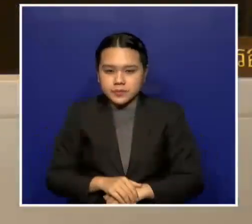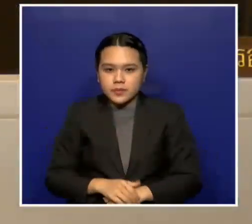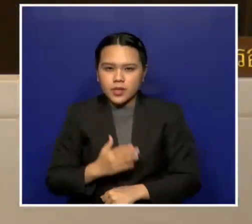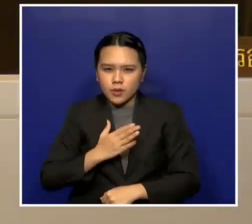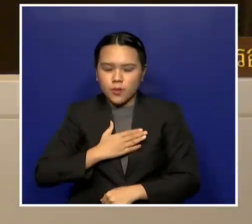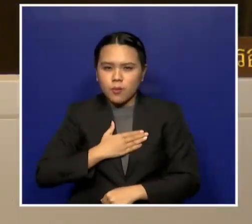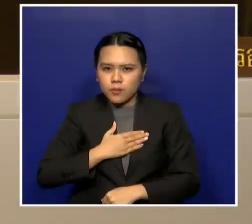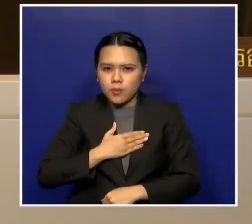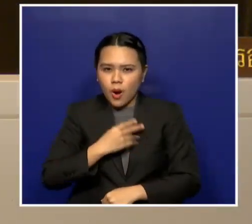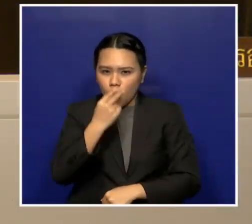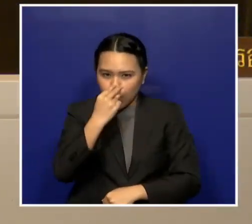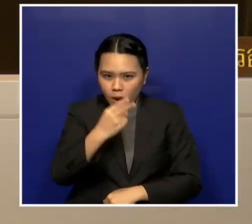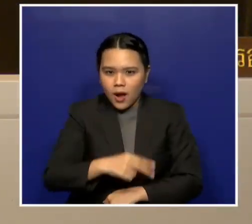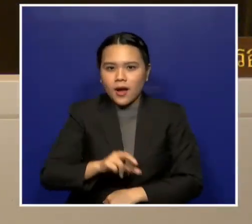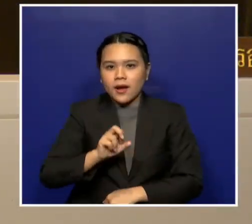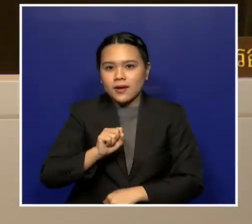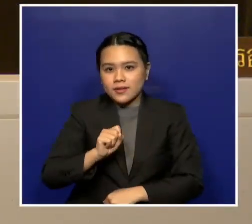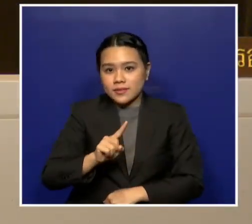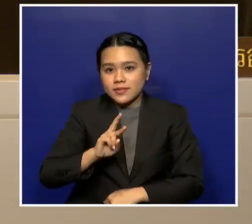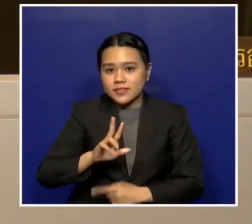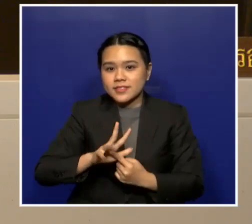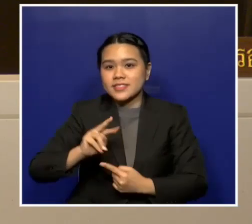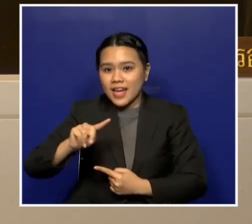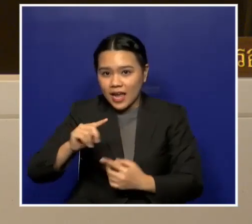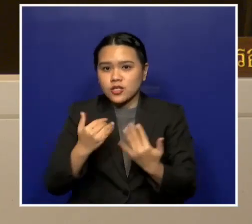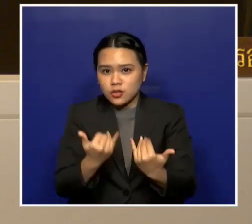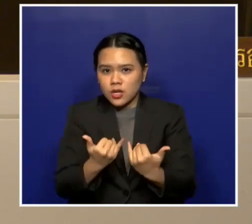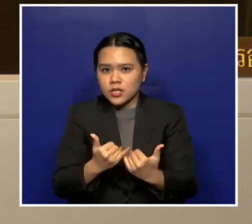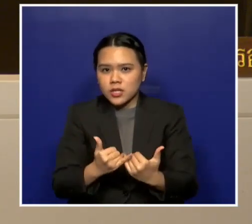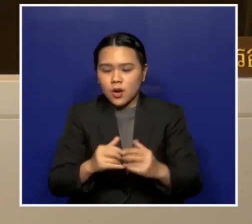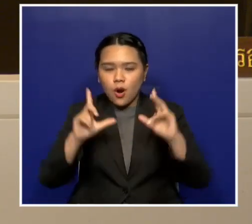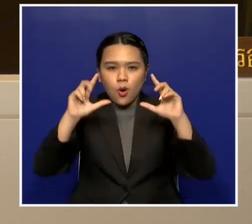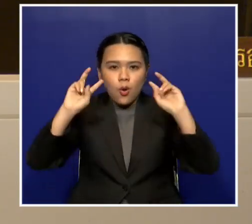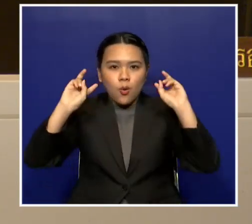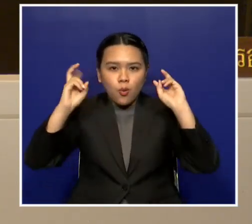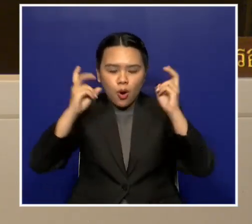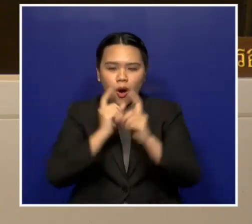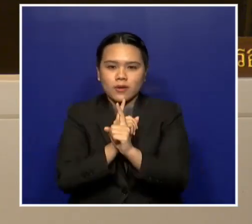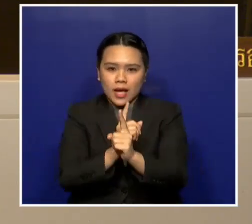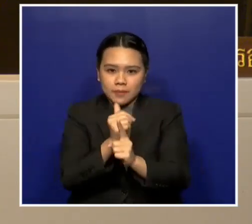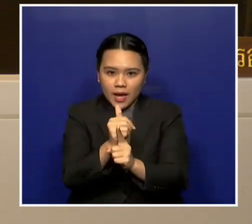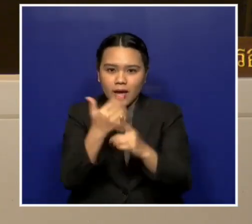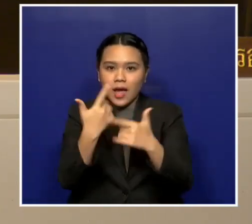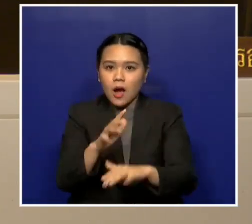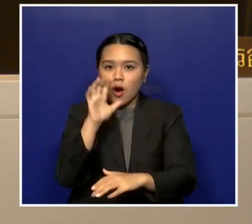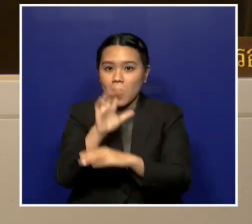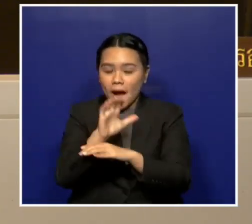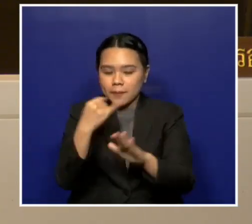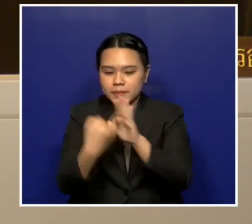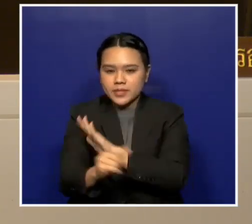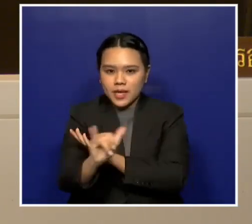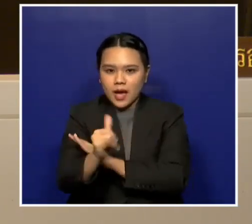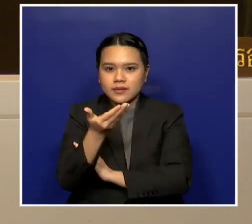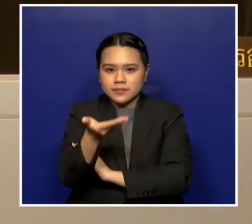านสลันบุตรอยู่ในกรอบของญัตติแล้วก็ยังไม่ได้ผิดข้อบังคับนะครับเชิญท่าน